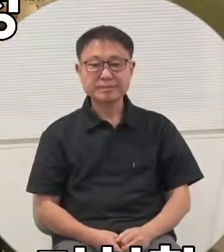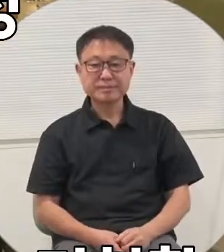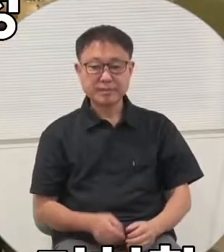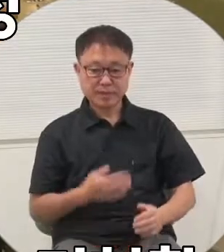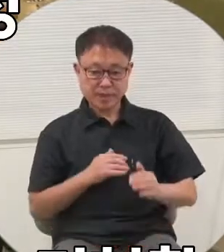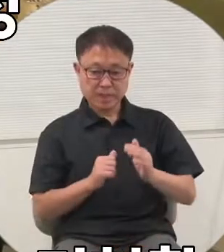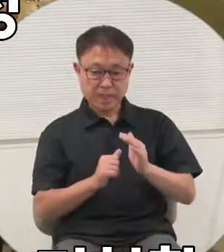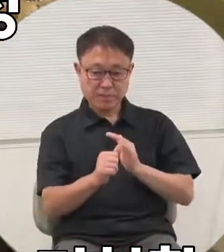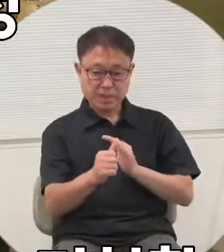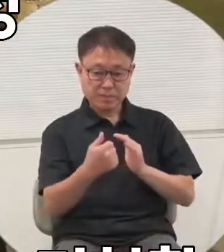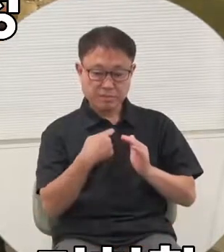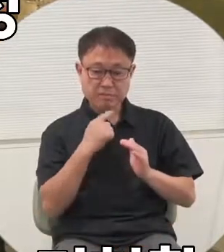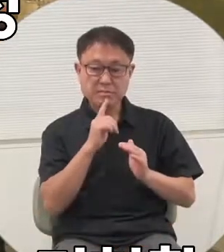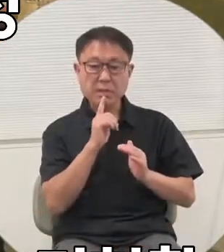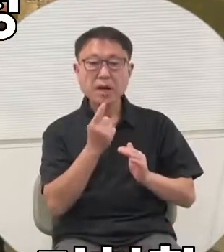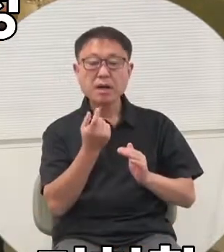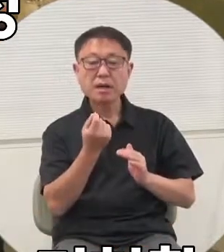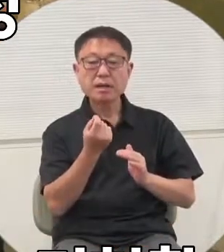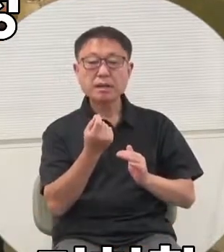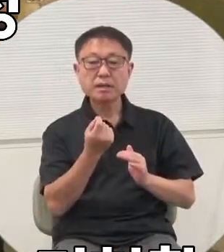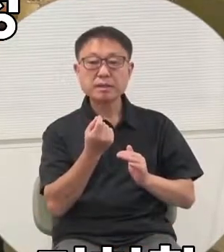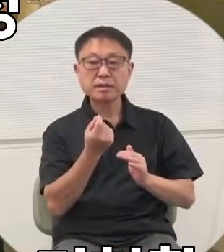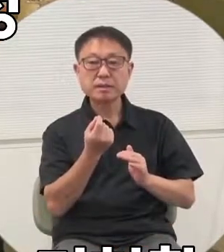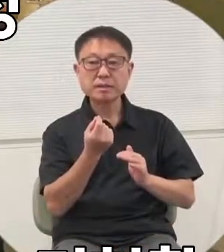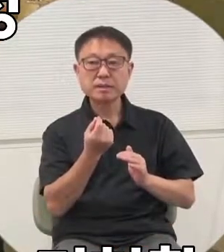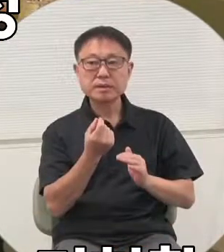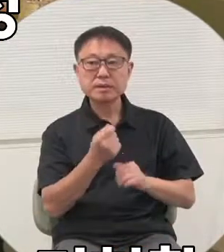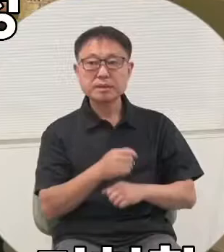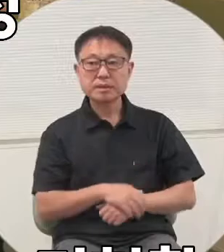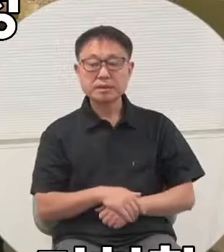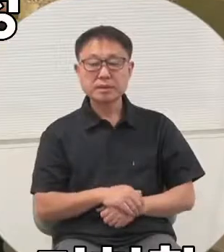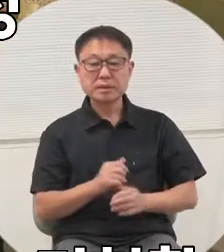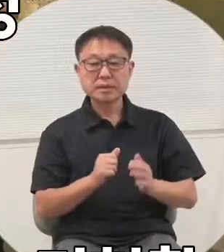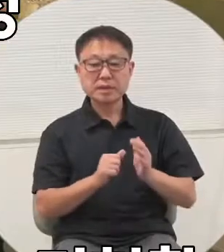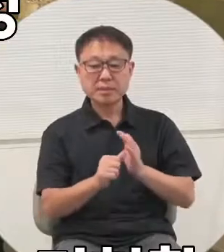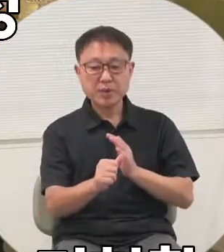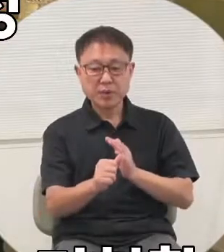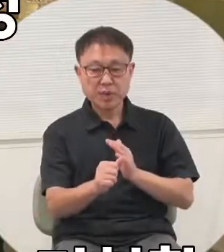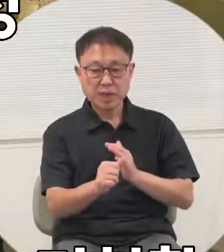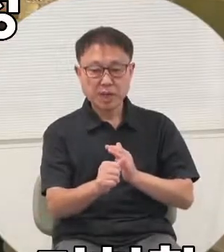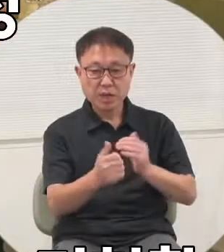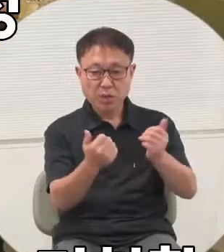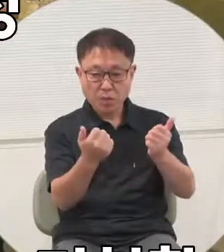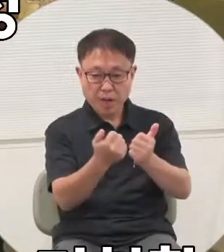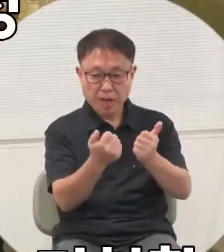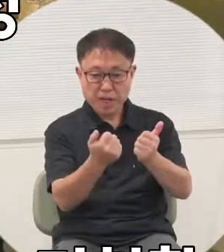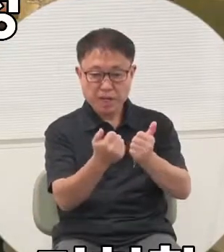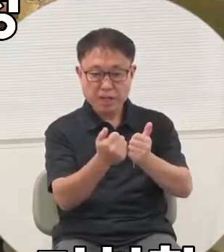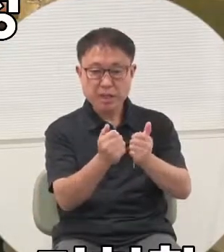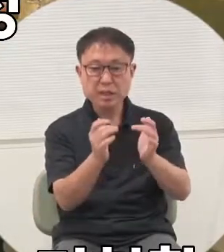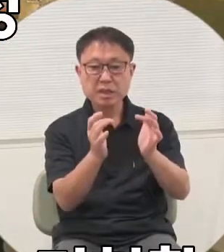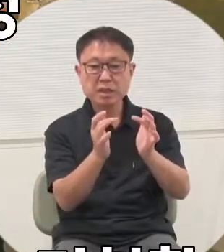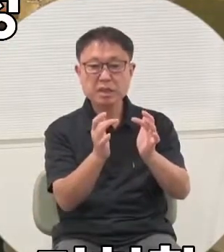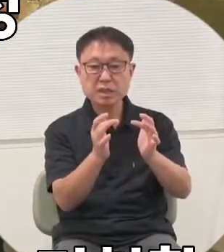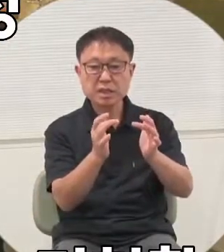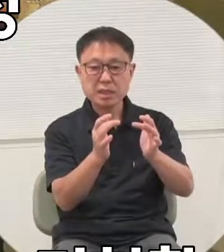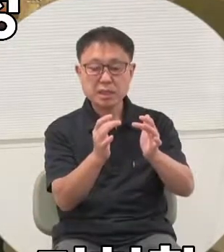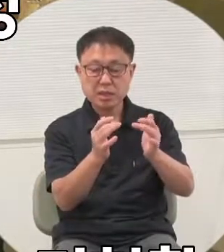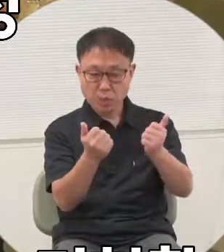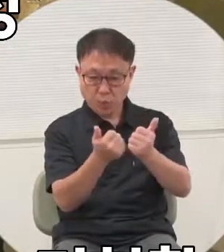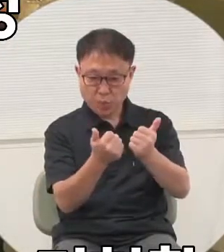대표님이 얘기하셨듯이 이제 대표자 연석회의, 대표자 네트워크, 대표자 회의라는